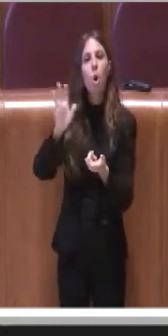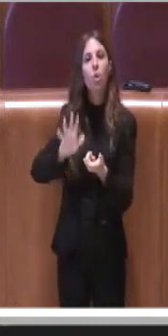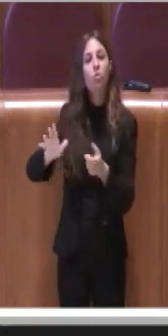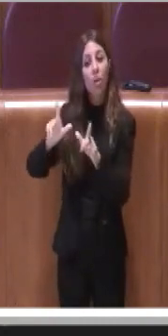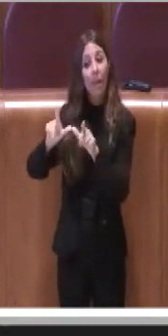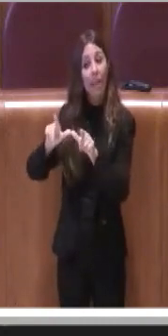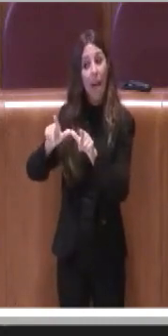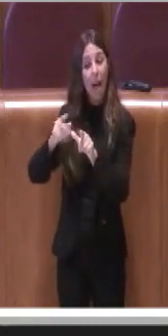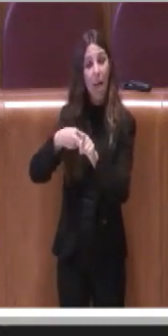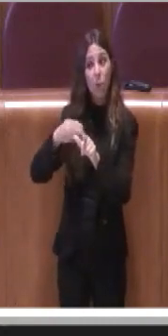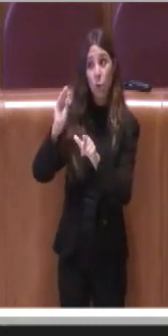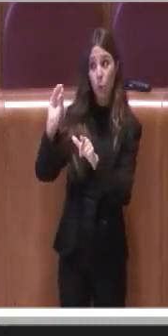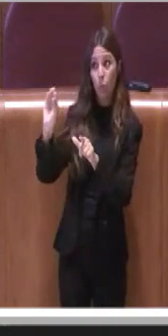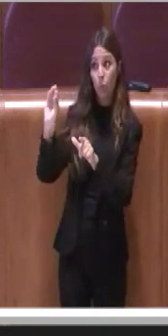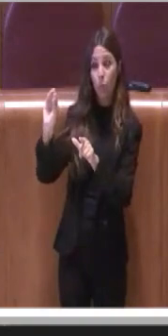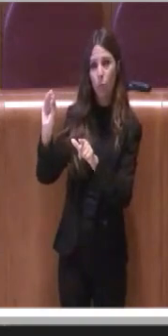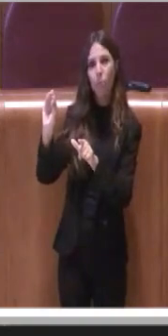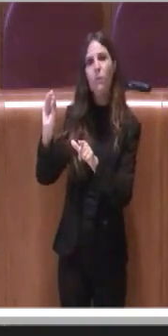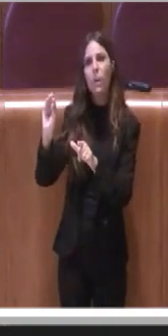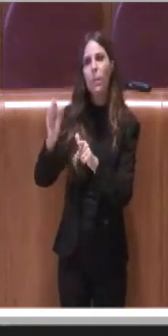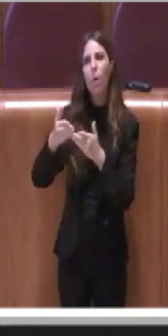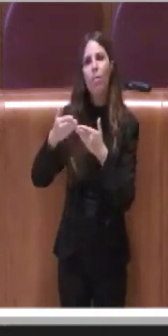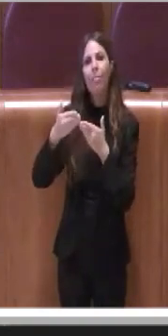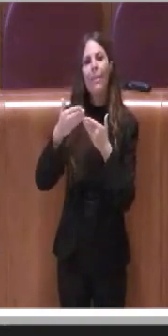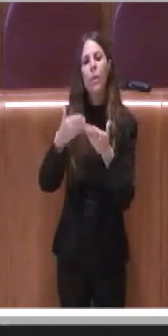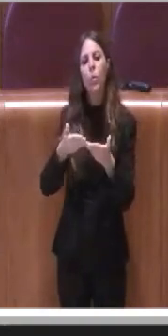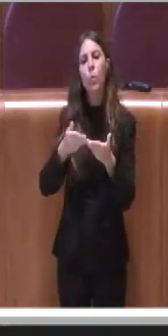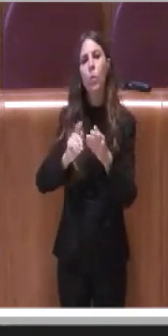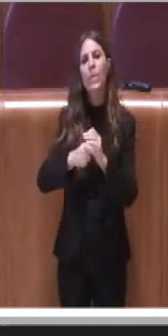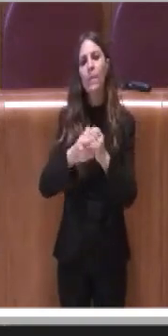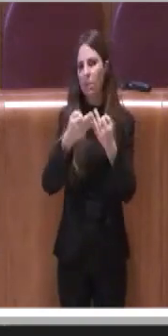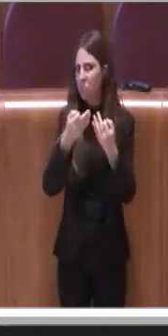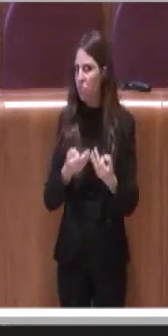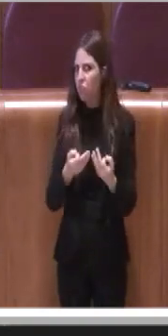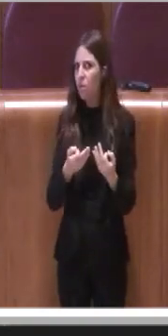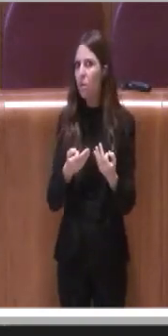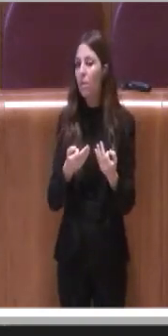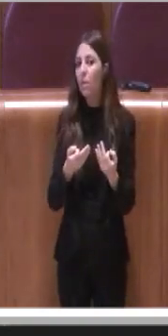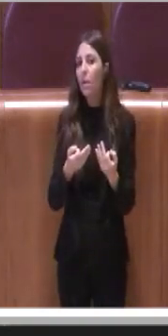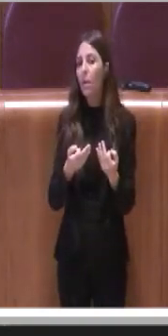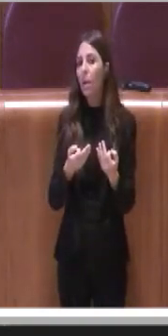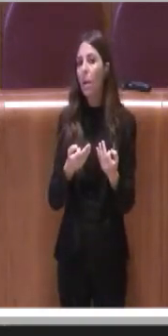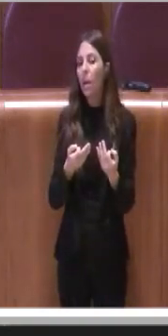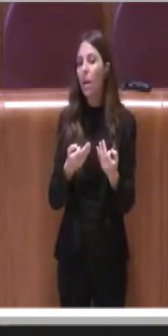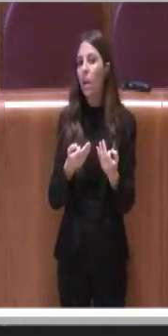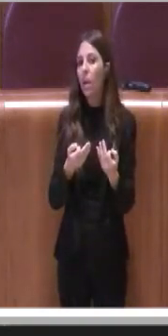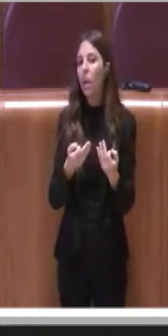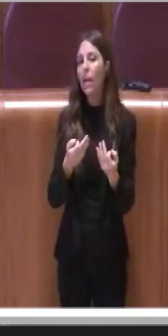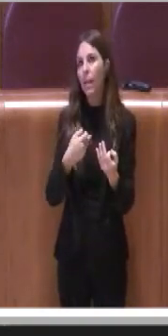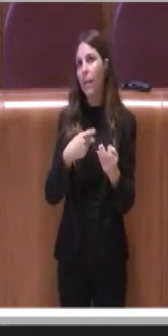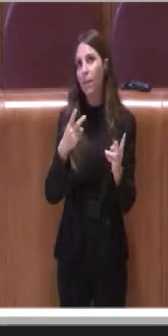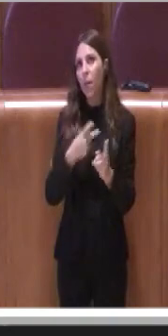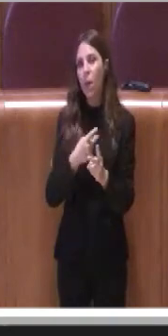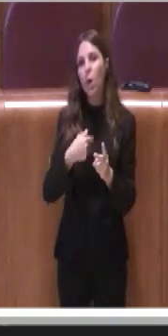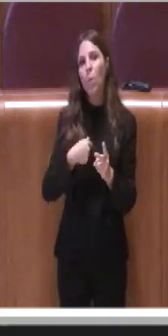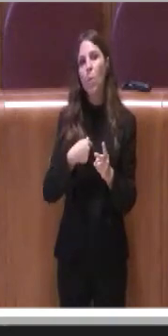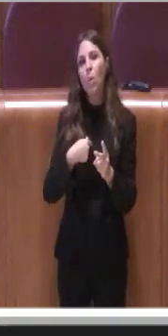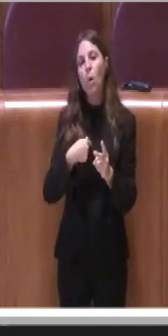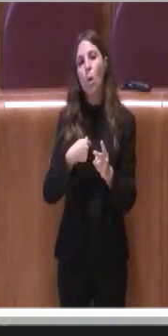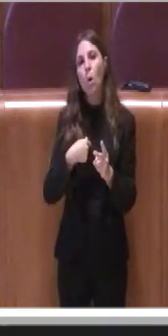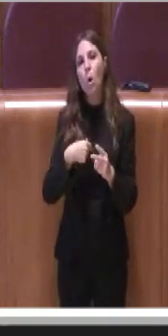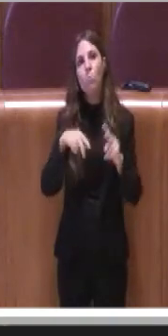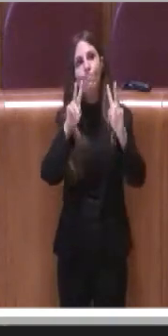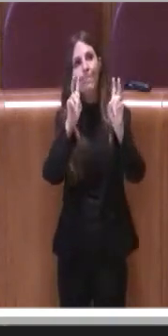chiediamo, e soprattutto, per quanto ho conosciuto e posso conoscere la materia, assolutamente a